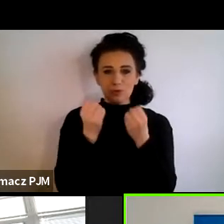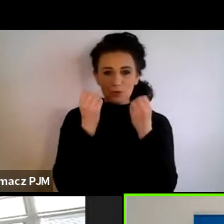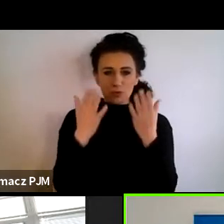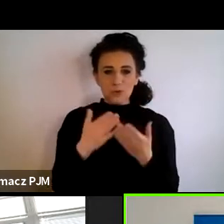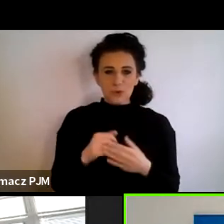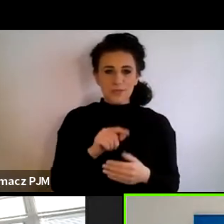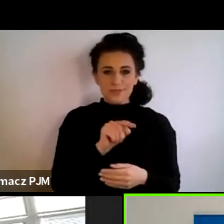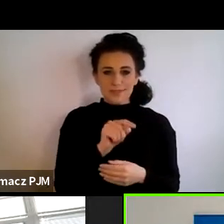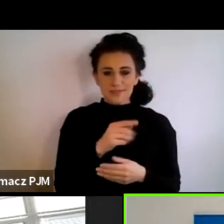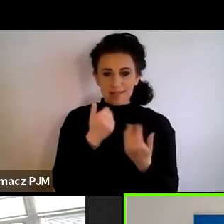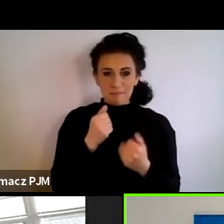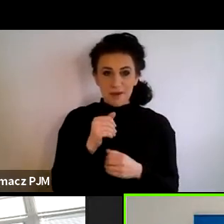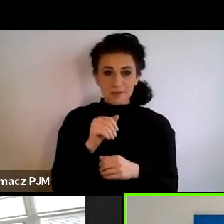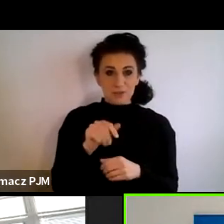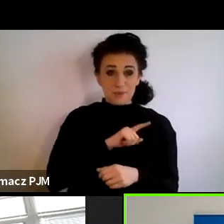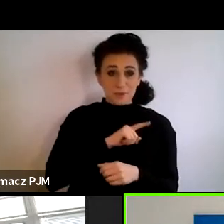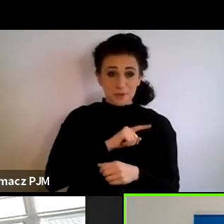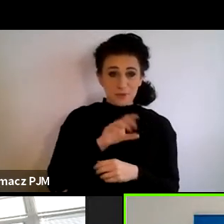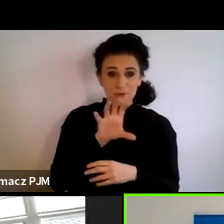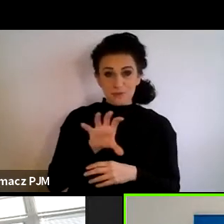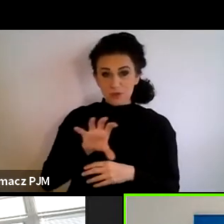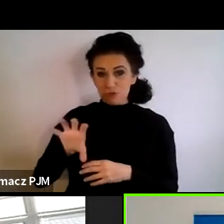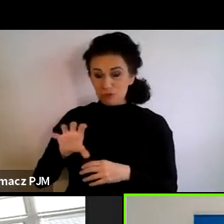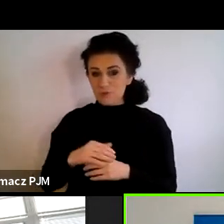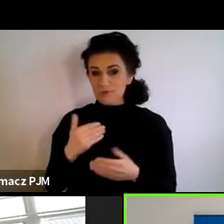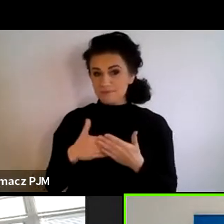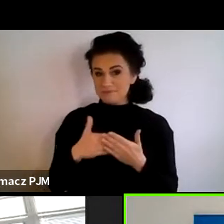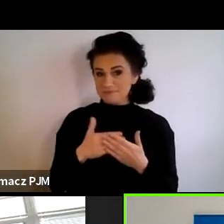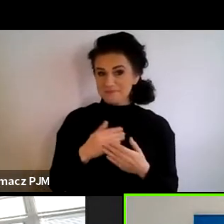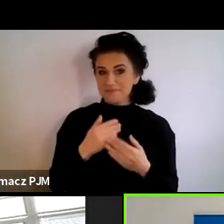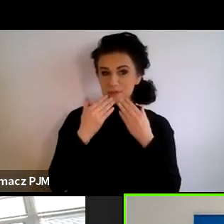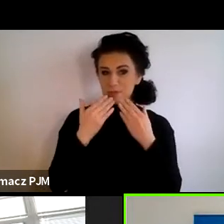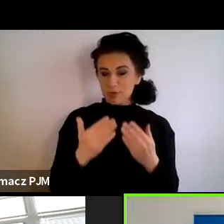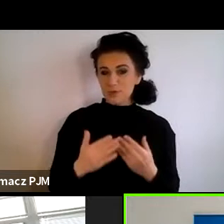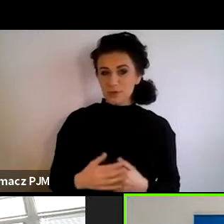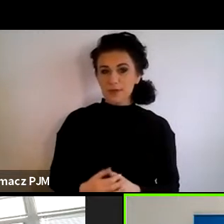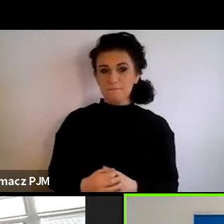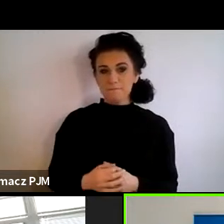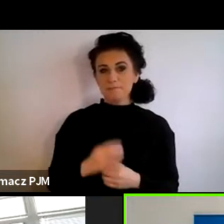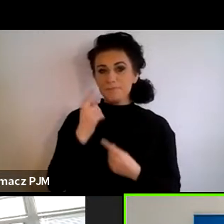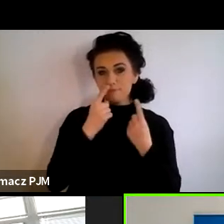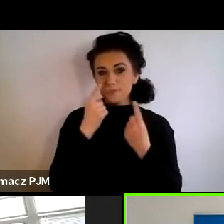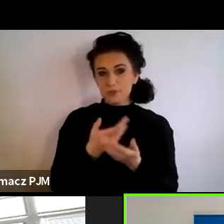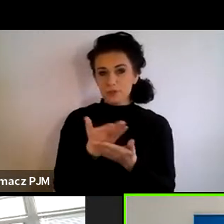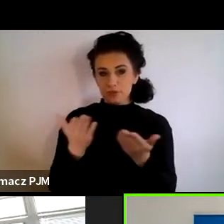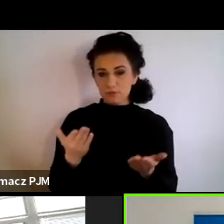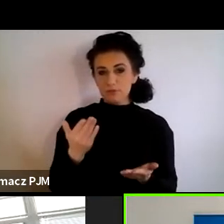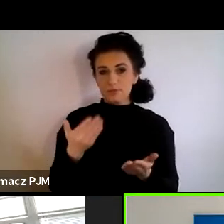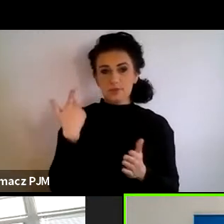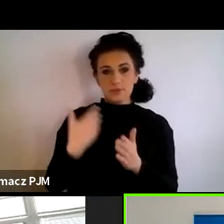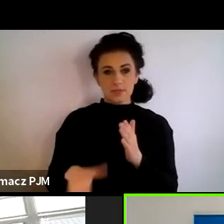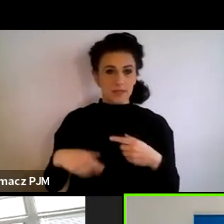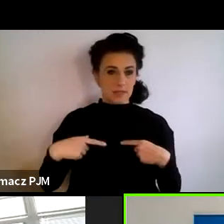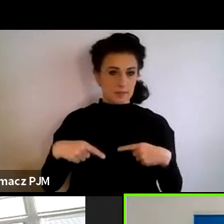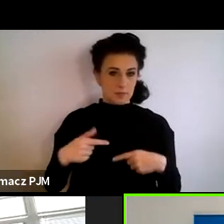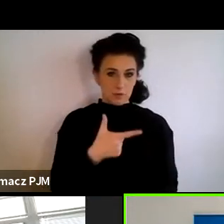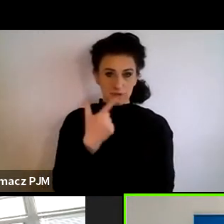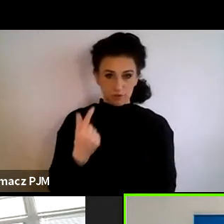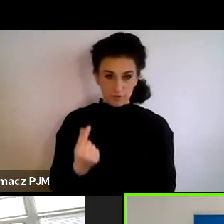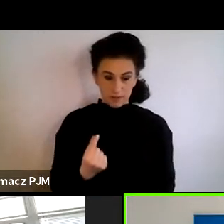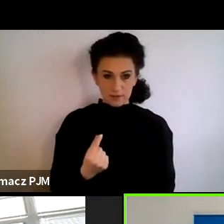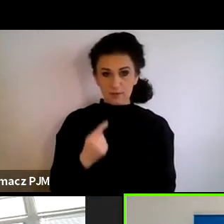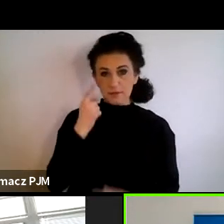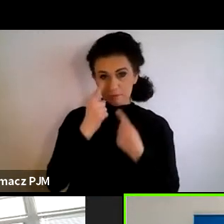nas nagrywają. Mam nadzieję, że nie stracili Państwo dwóch dni i mam nadzieję, że za